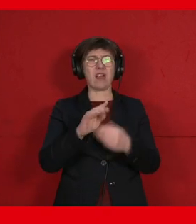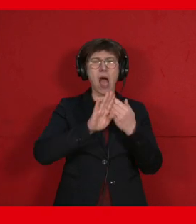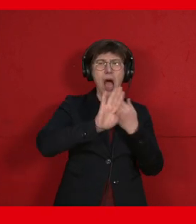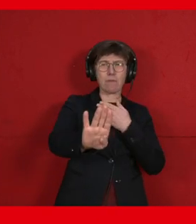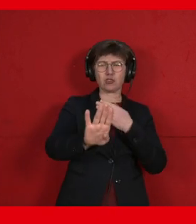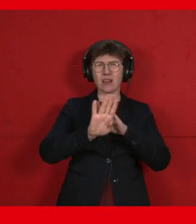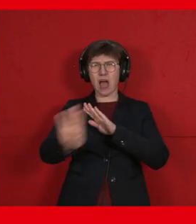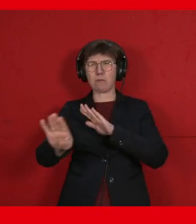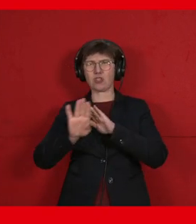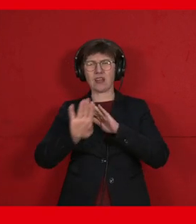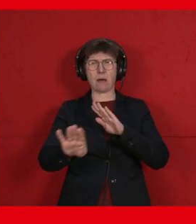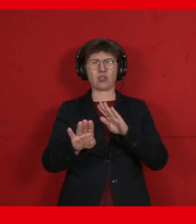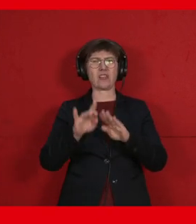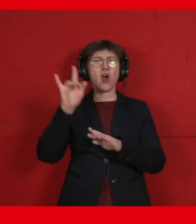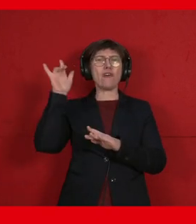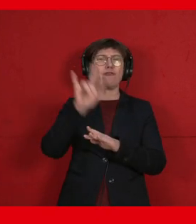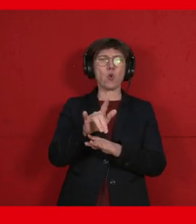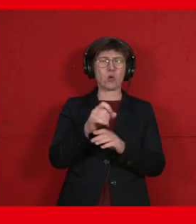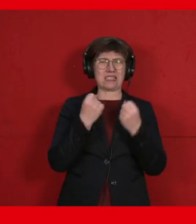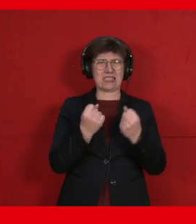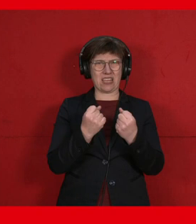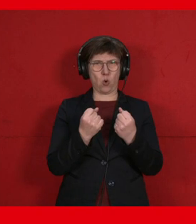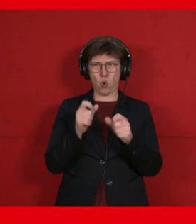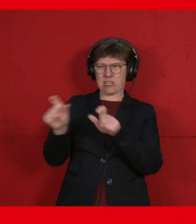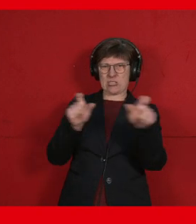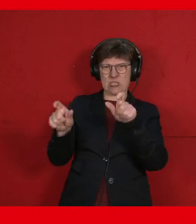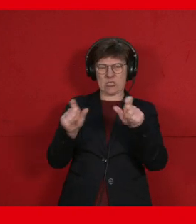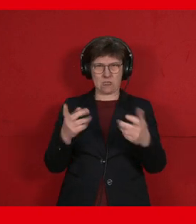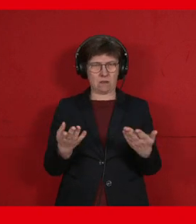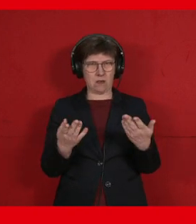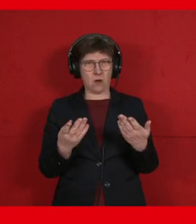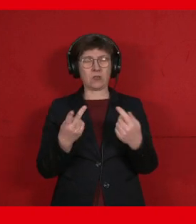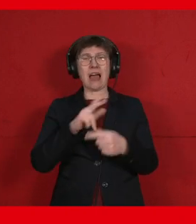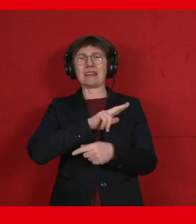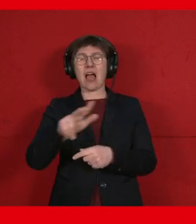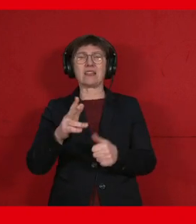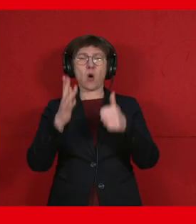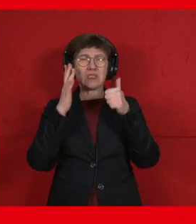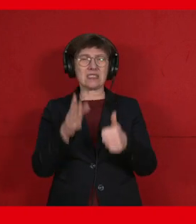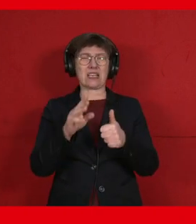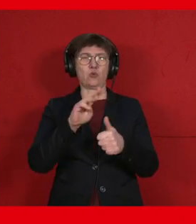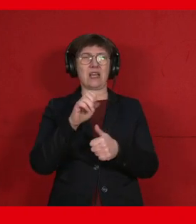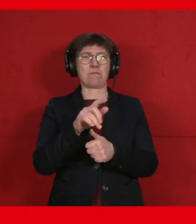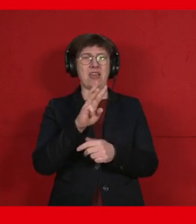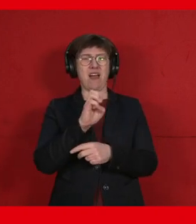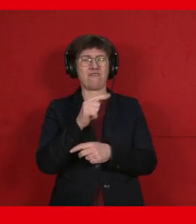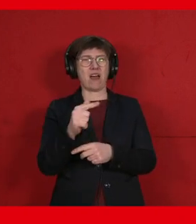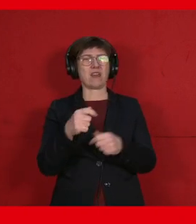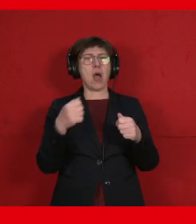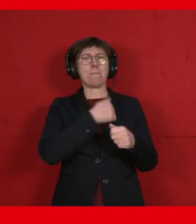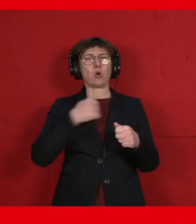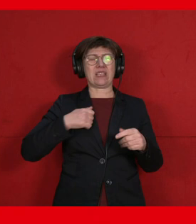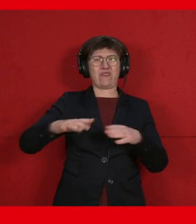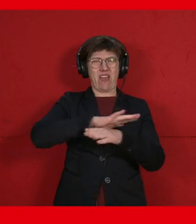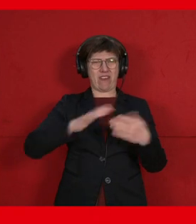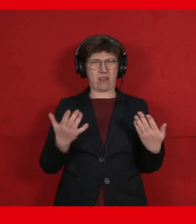Abstände zu Drehfunkfeuern, also Flugsicherung, verhindert und auch 3600 Megawatt durch